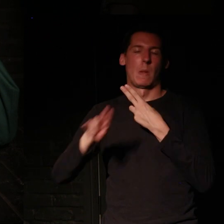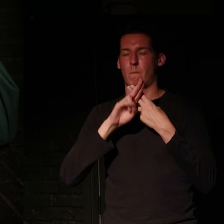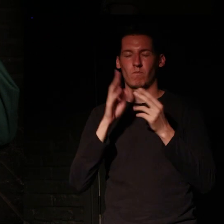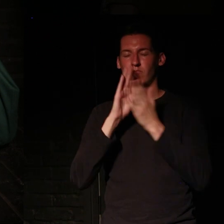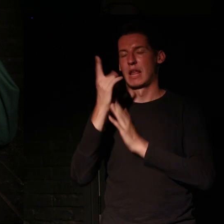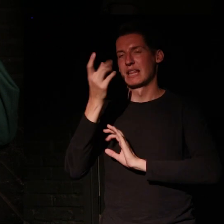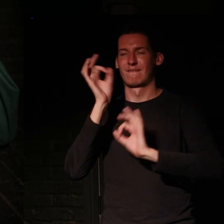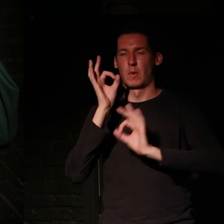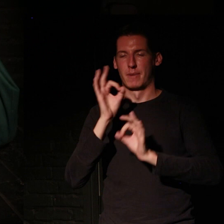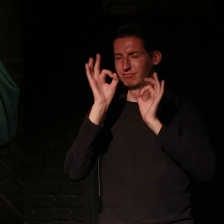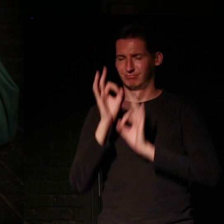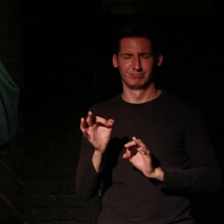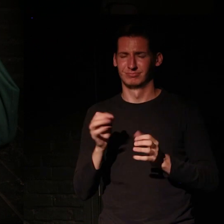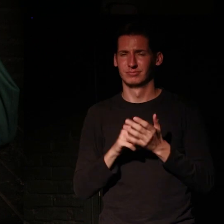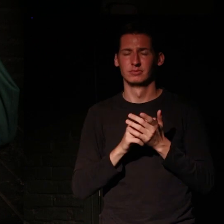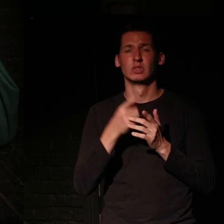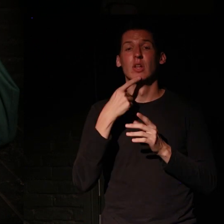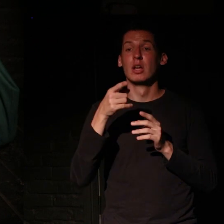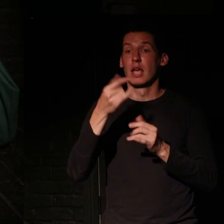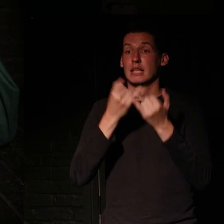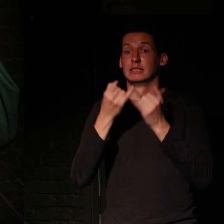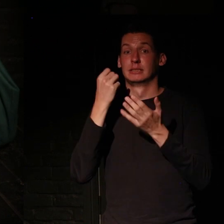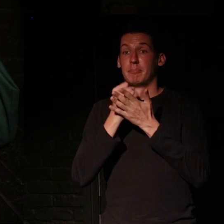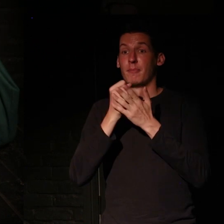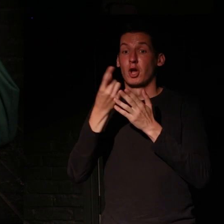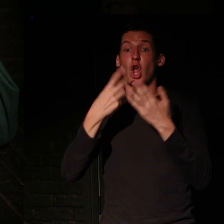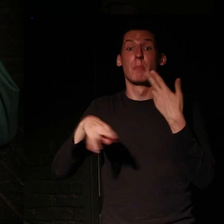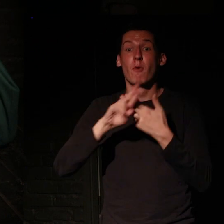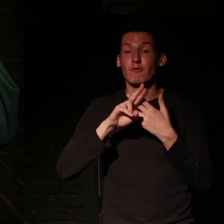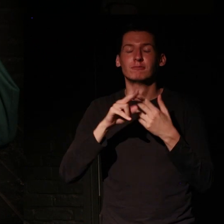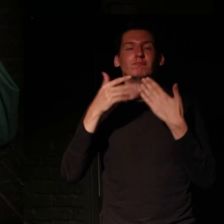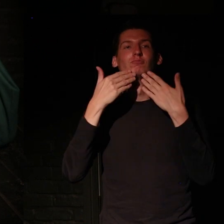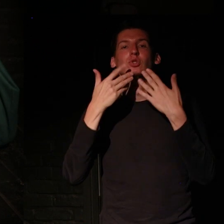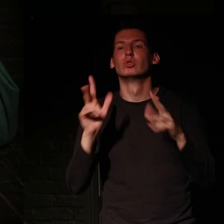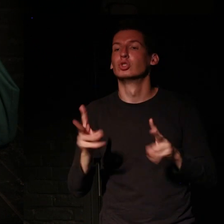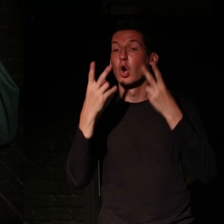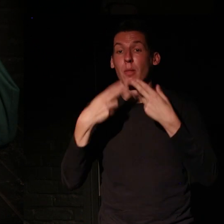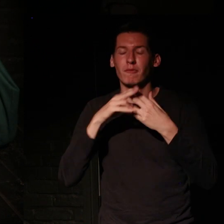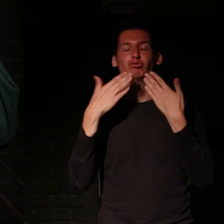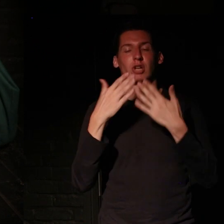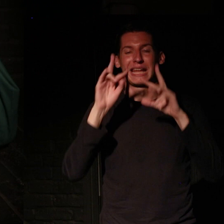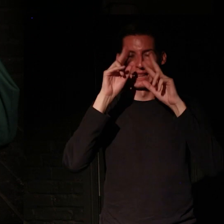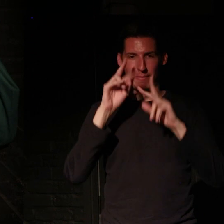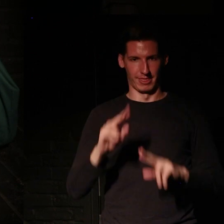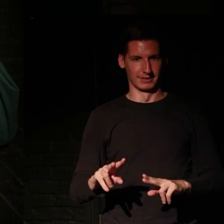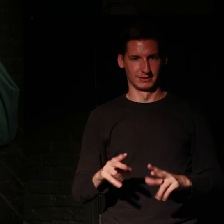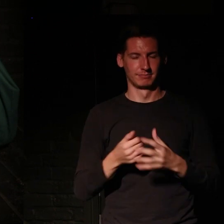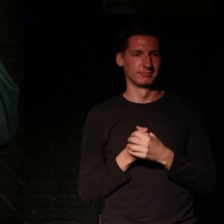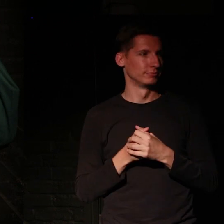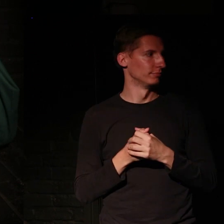odpowiedzi, tak? Te odpowiedzi rodzą się w wyniku interpretacji.